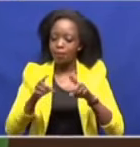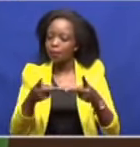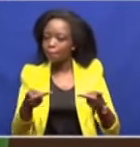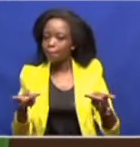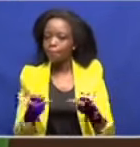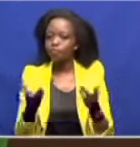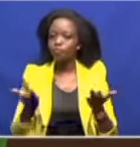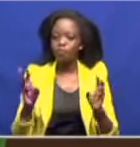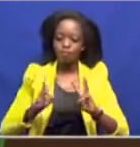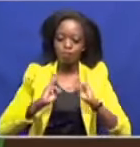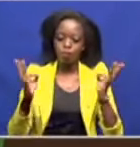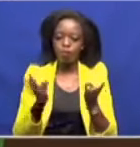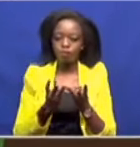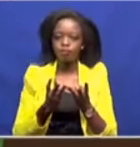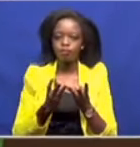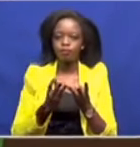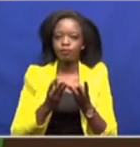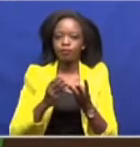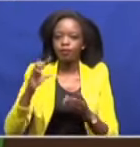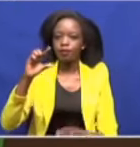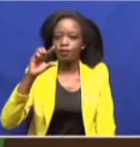wa ulimwengu, the Gentiles.